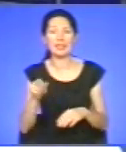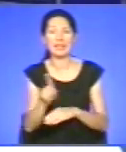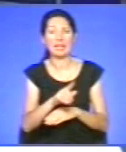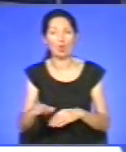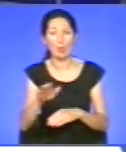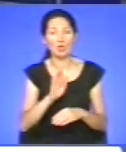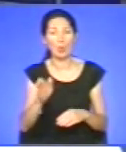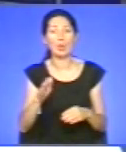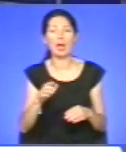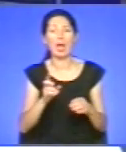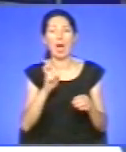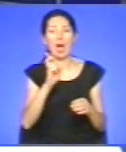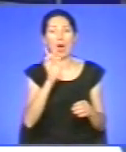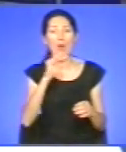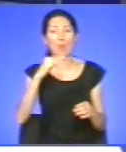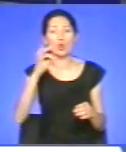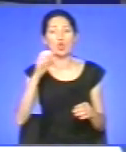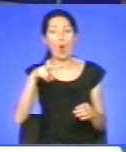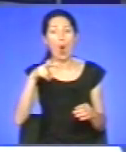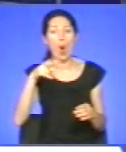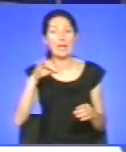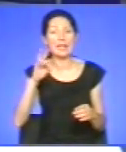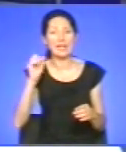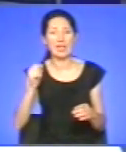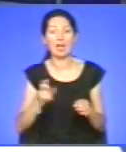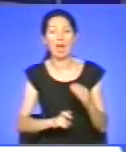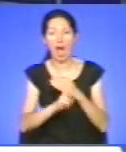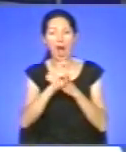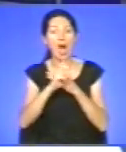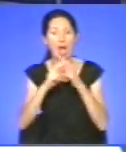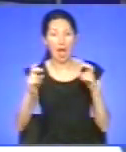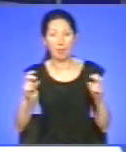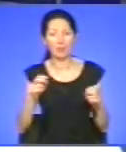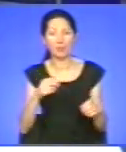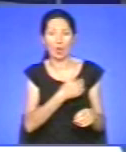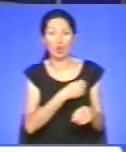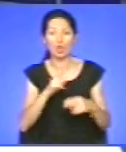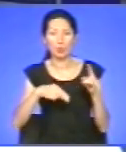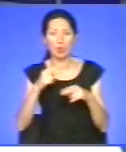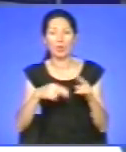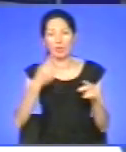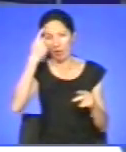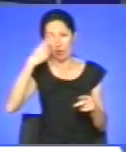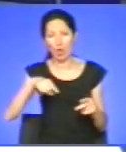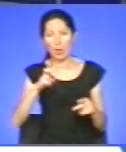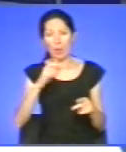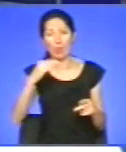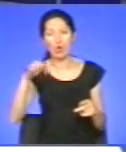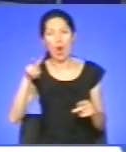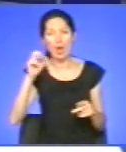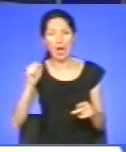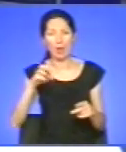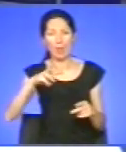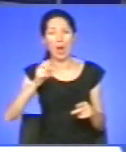з'явиться бджолиний храм. Його планує збудувати відомий тернопільський бджоляр Омелян Мандзюк. На пасіці господаря вже красується